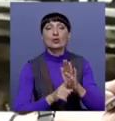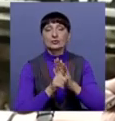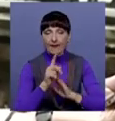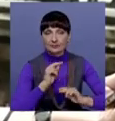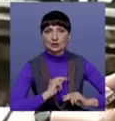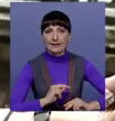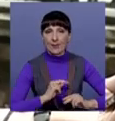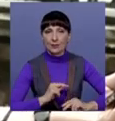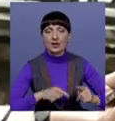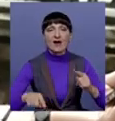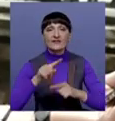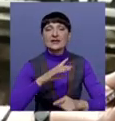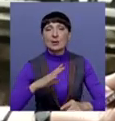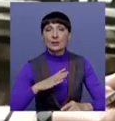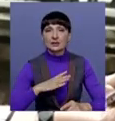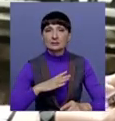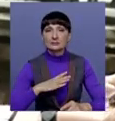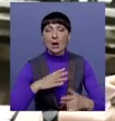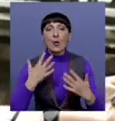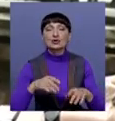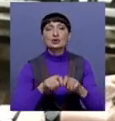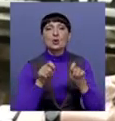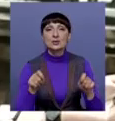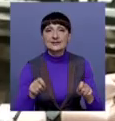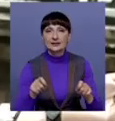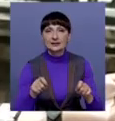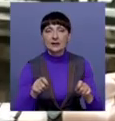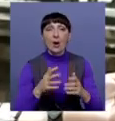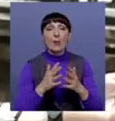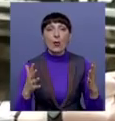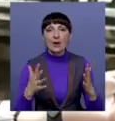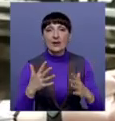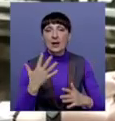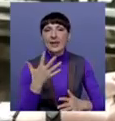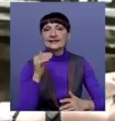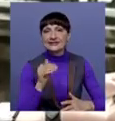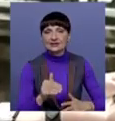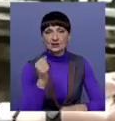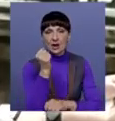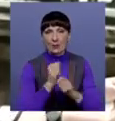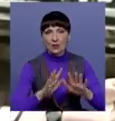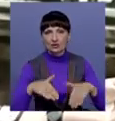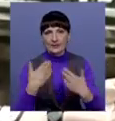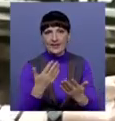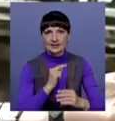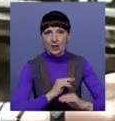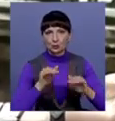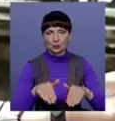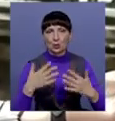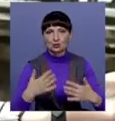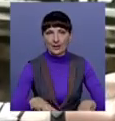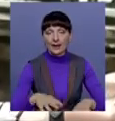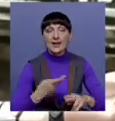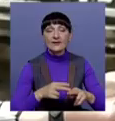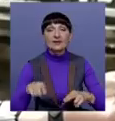работу, в них уже созданы более 5 тысяч рабочих мест. И на